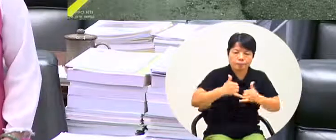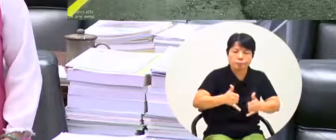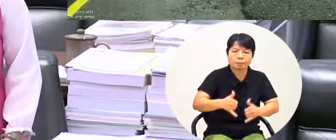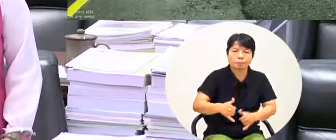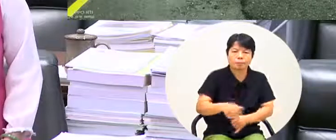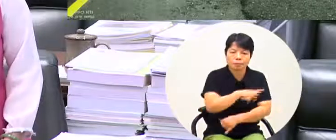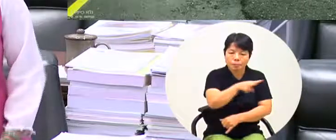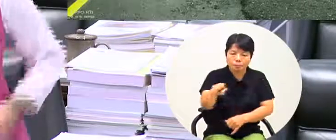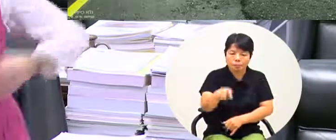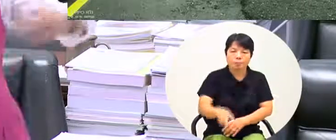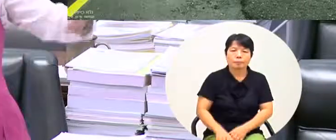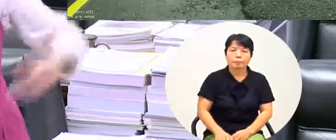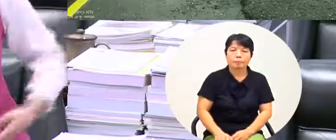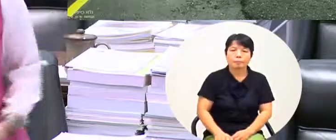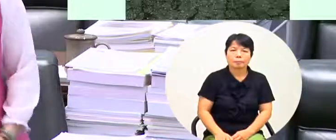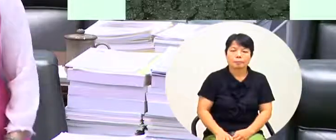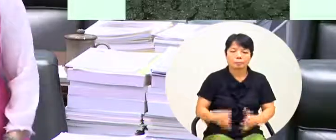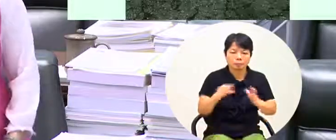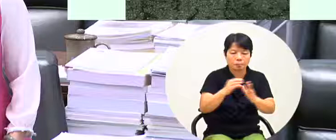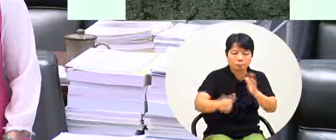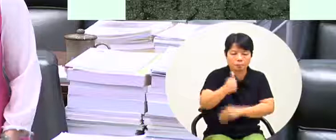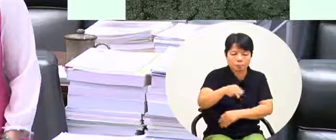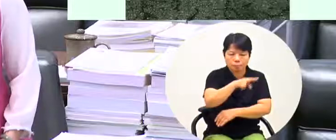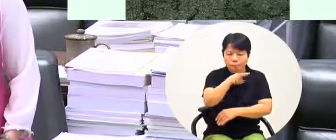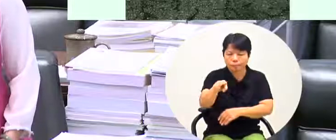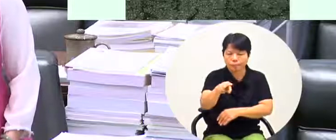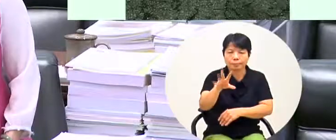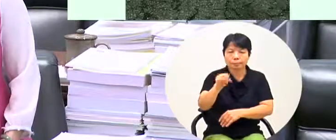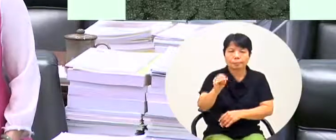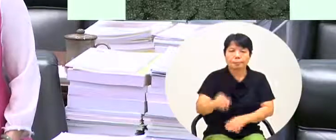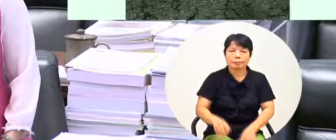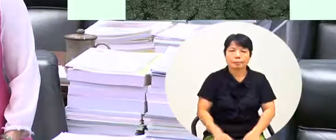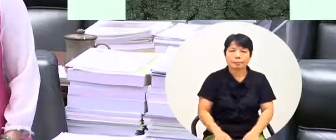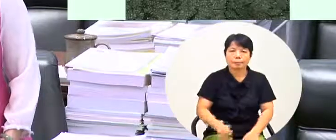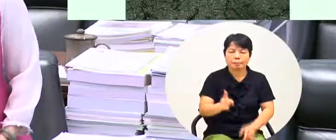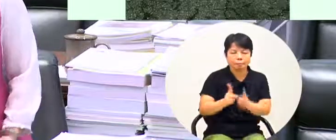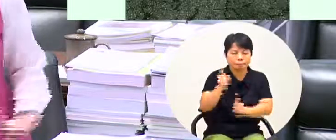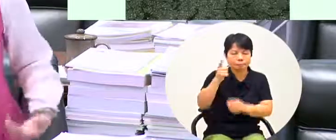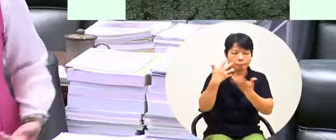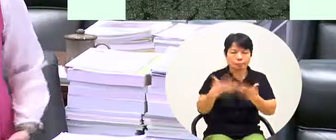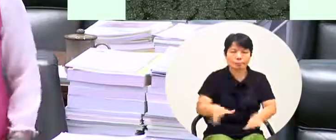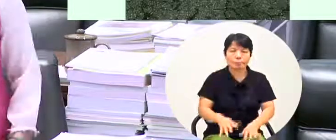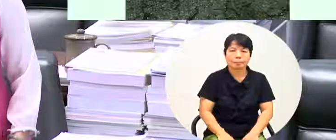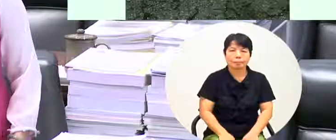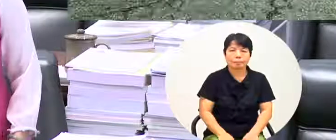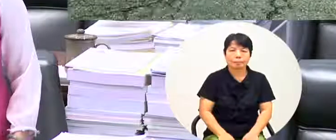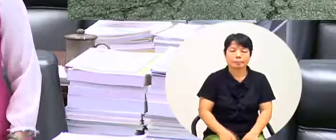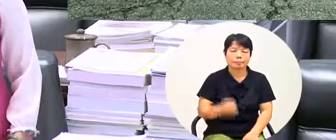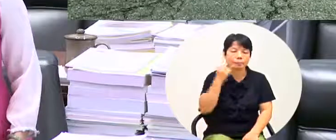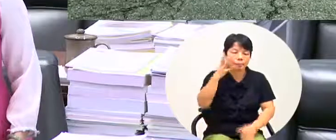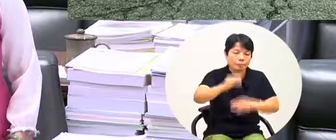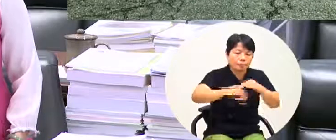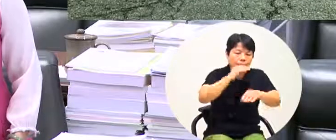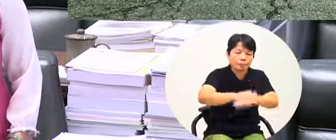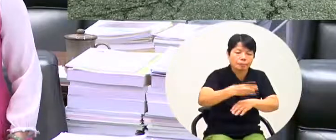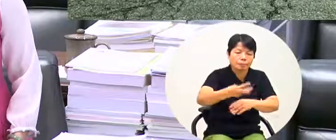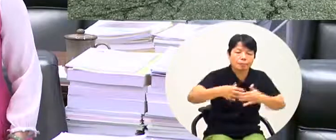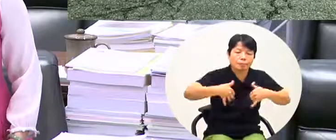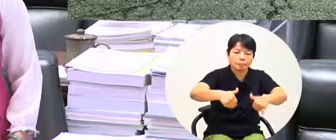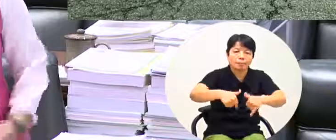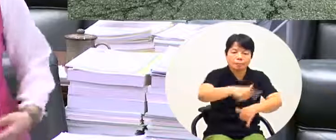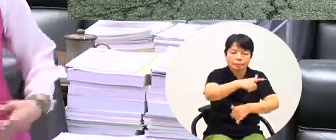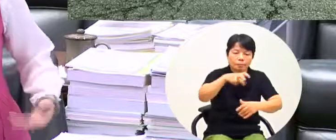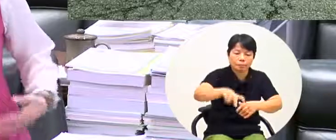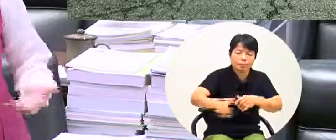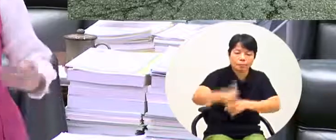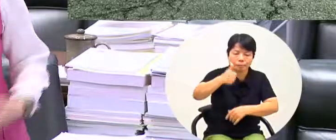查这，哎，修过明显去呀！哈、哦，那龙城三街那天也是我们请处长来看过，真的那个路破得很